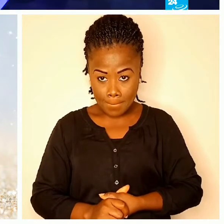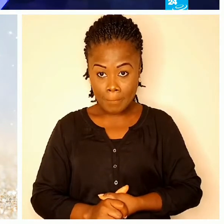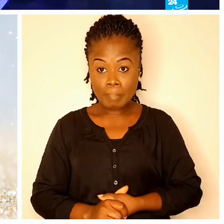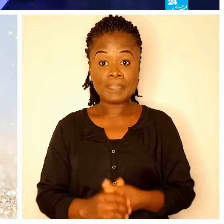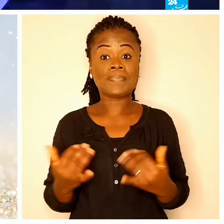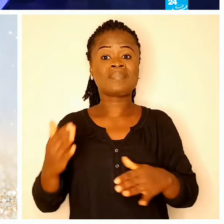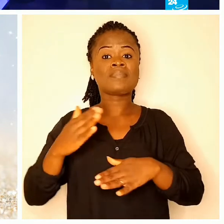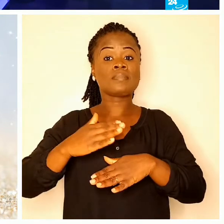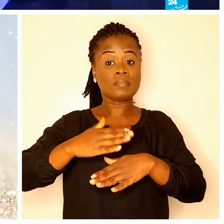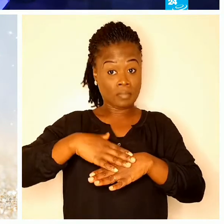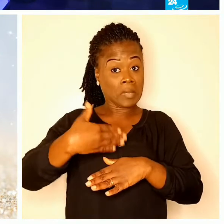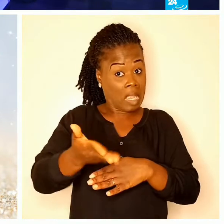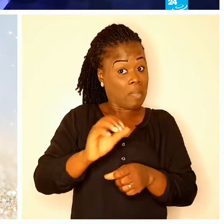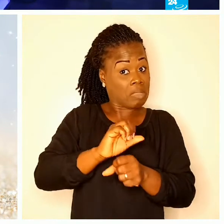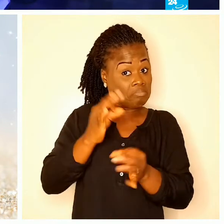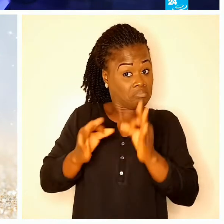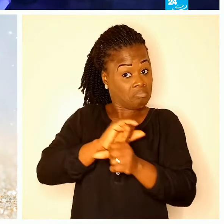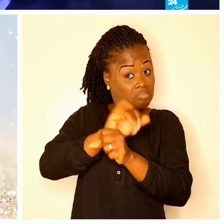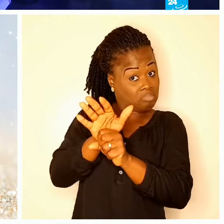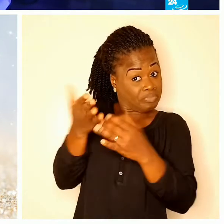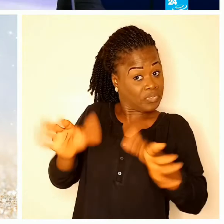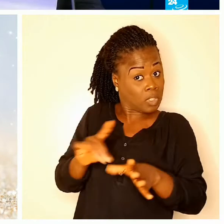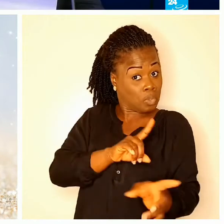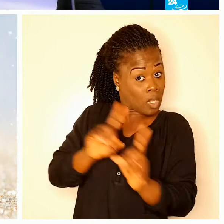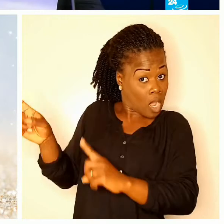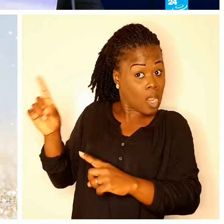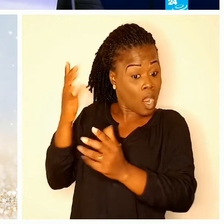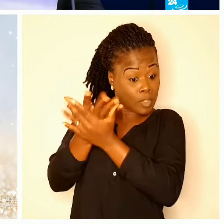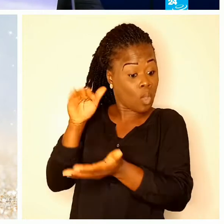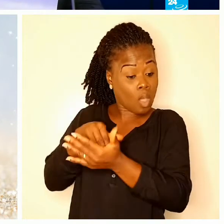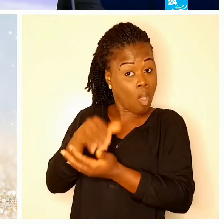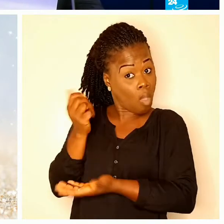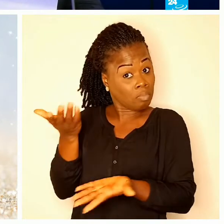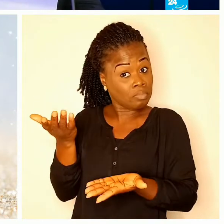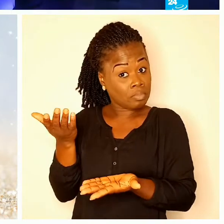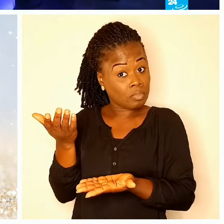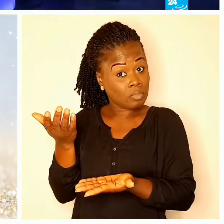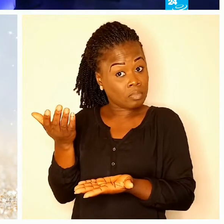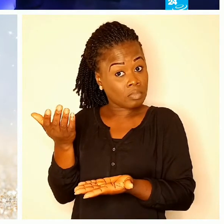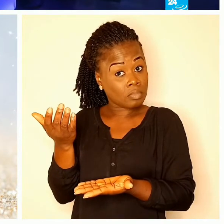après cette période de pandémie, il retournera dans la prison ?